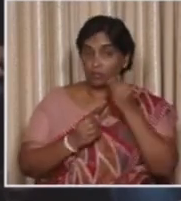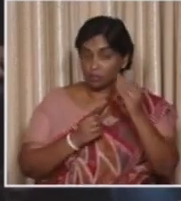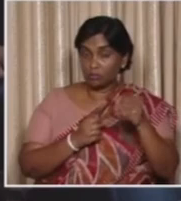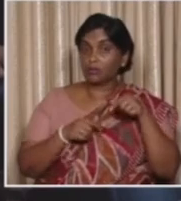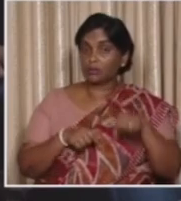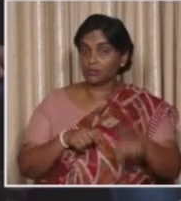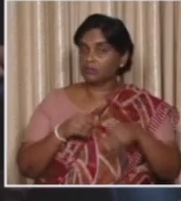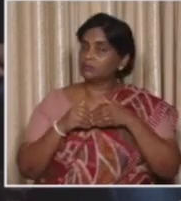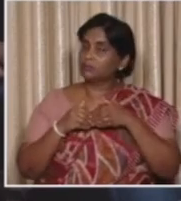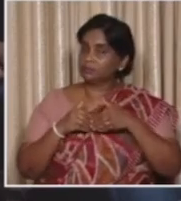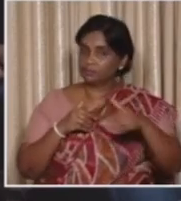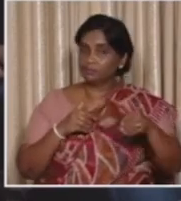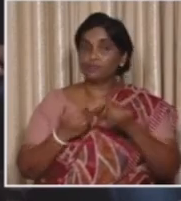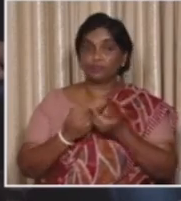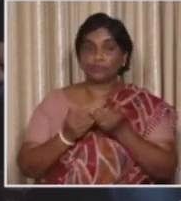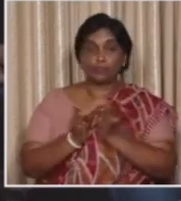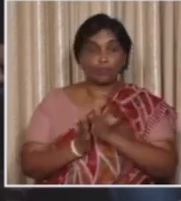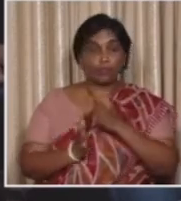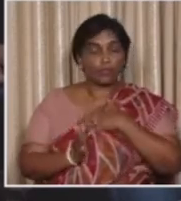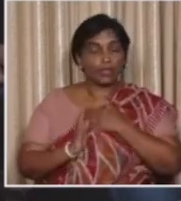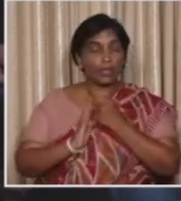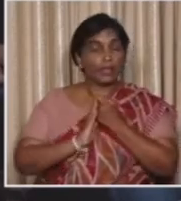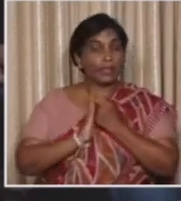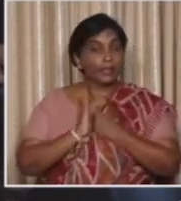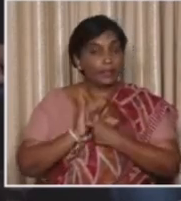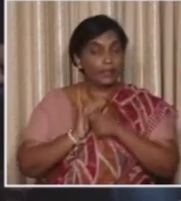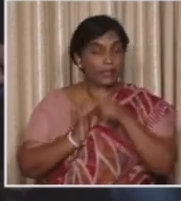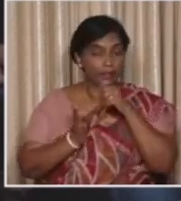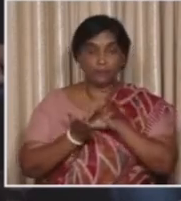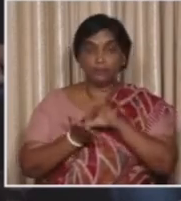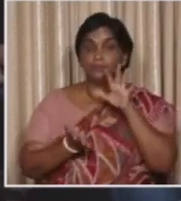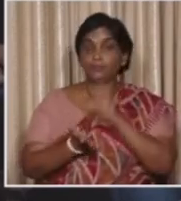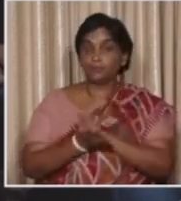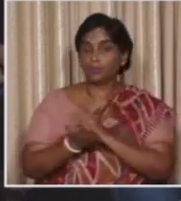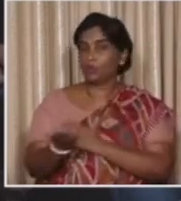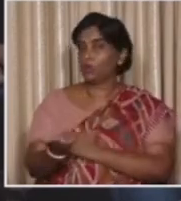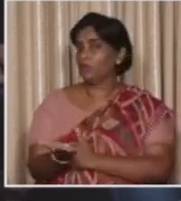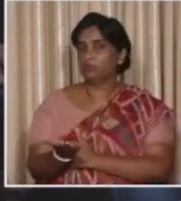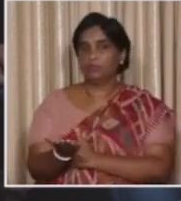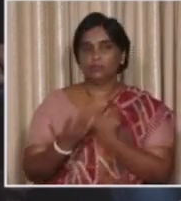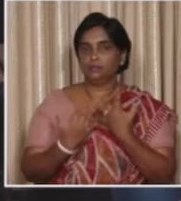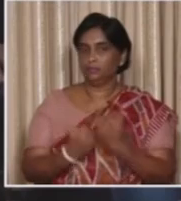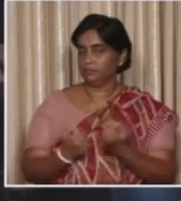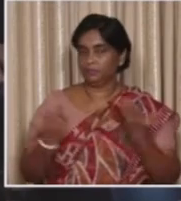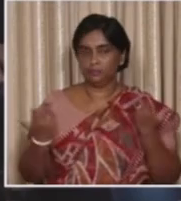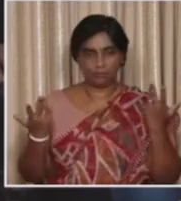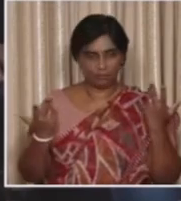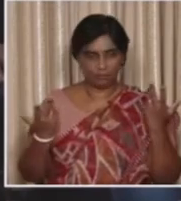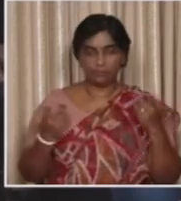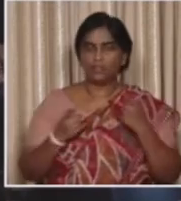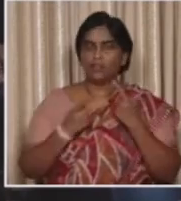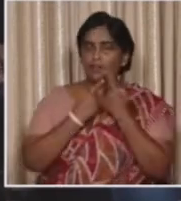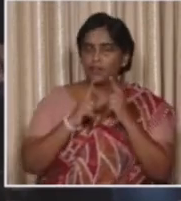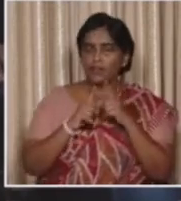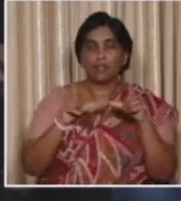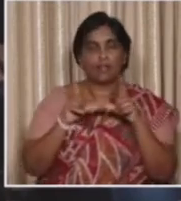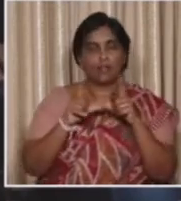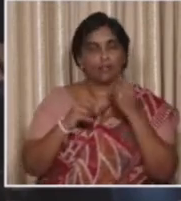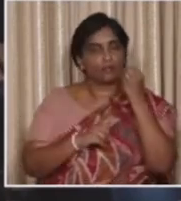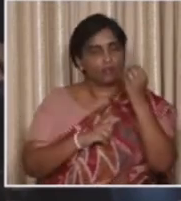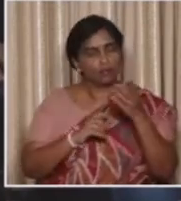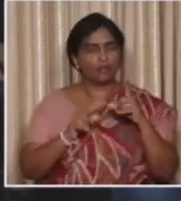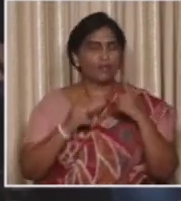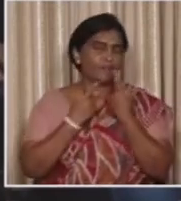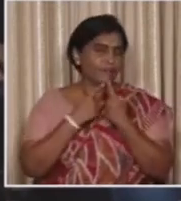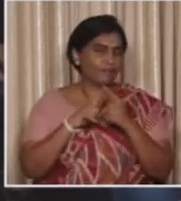මේ වෙනතෙක් තමන්ගේ කියලා නීත්‍යානුකූලව තහවුරු කරගන්න ඔප්පුවක් කිසි ලැබිලා නැහැ. විවිධ බලපත්‍ර දුන්නා,